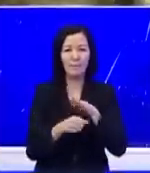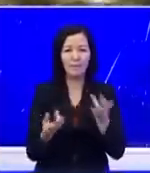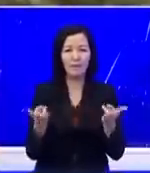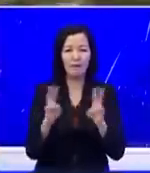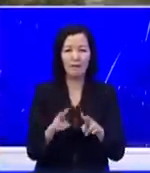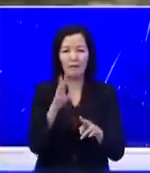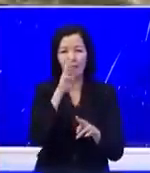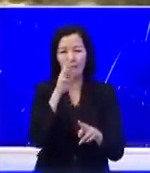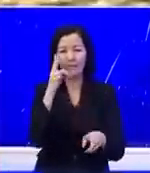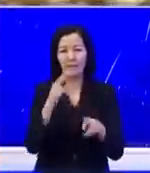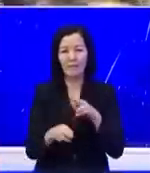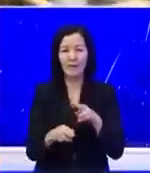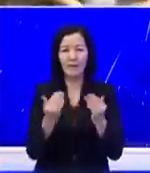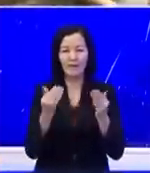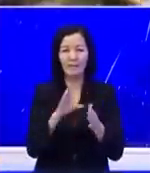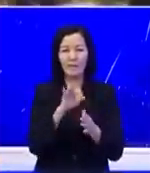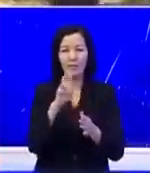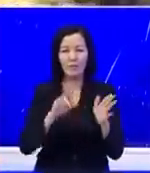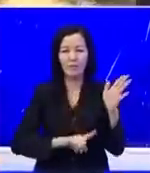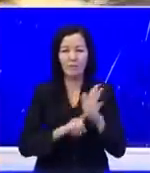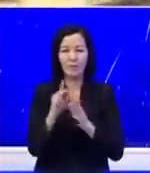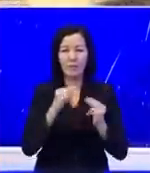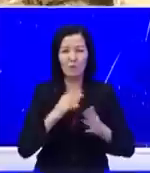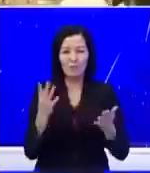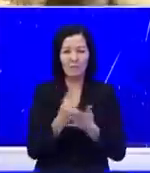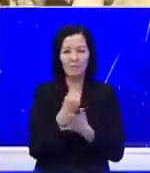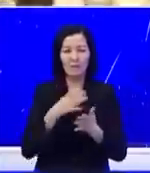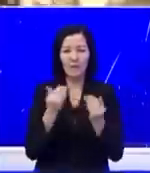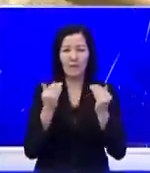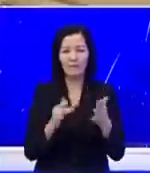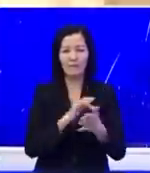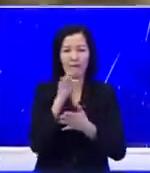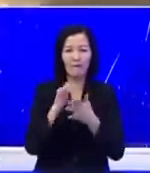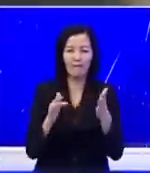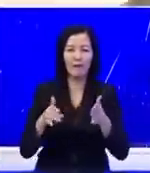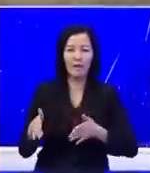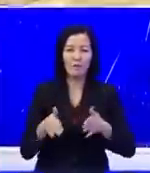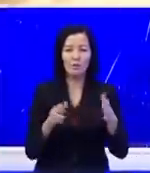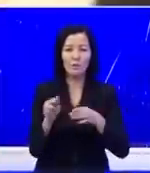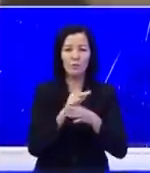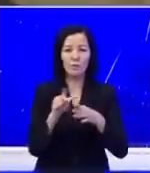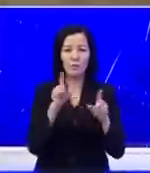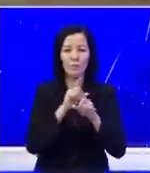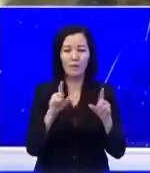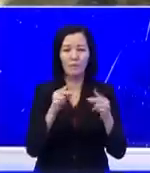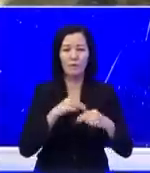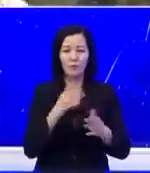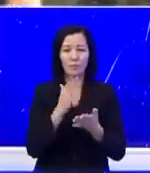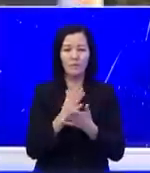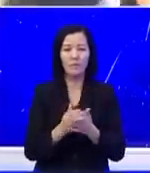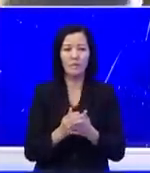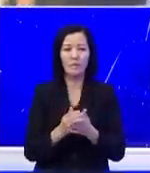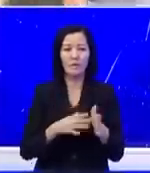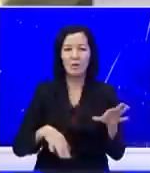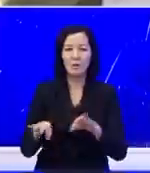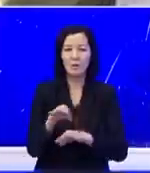айырылған азамат сәуірде сәті түсіп, екі қолға бір күрек тапқан. Қазір шаһардағы жол жөндеу мекемесінде еңбек етіп жүр. Жол